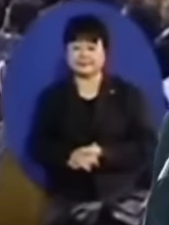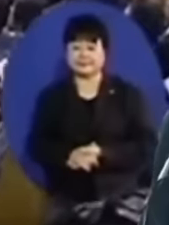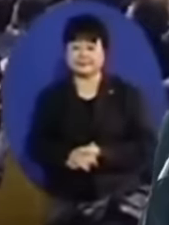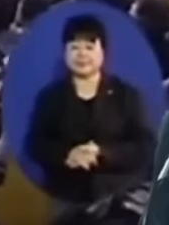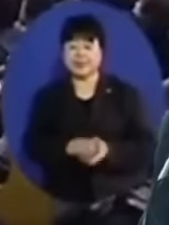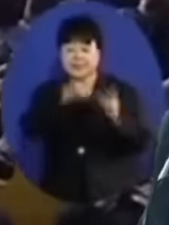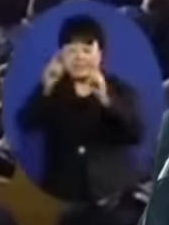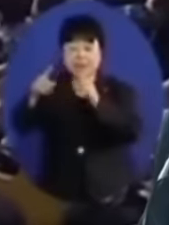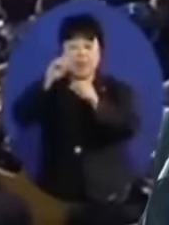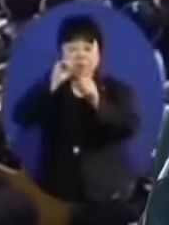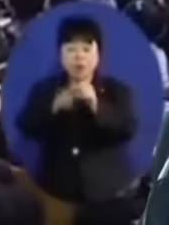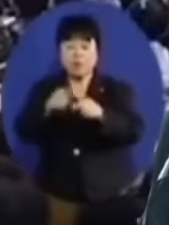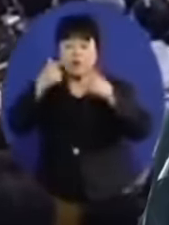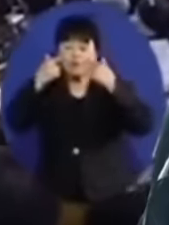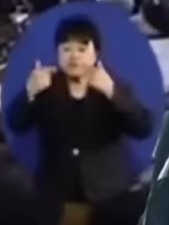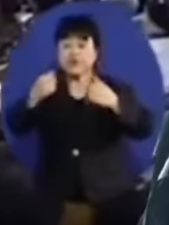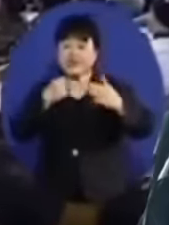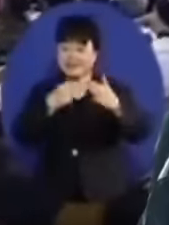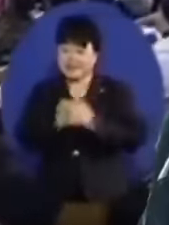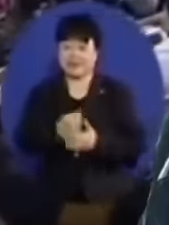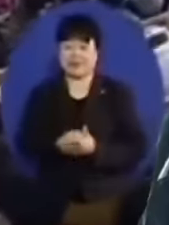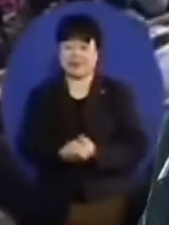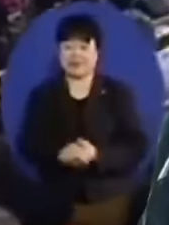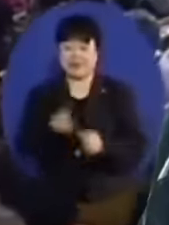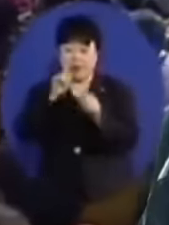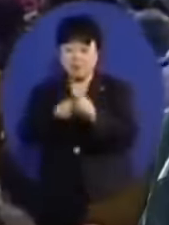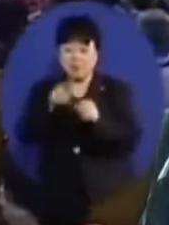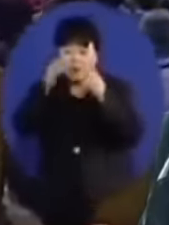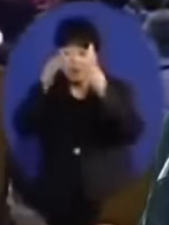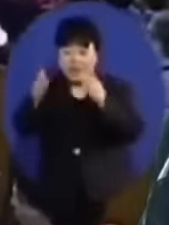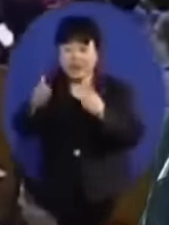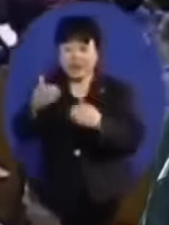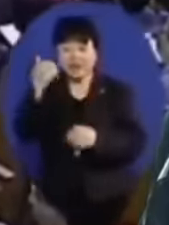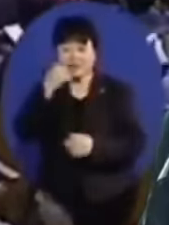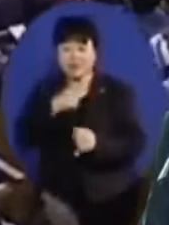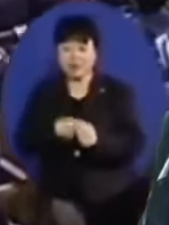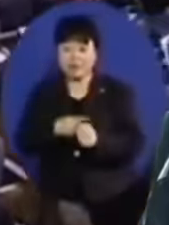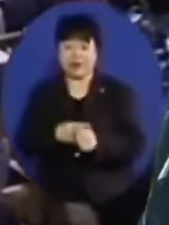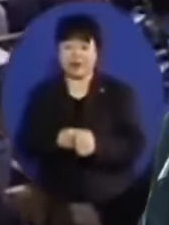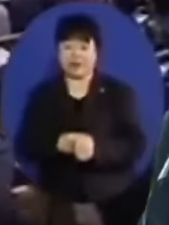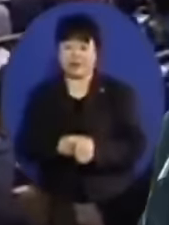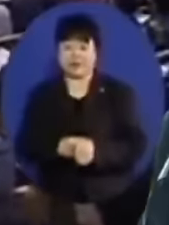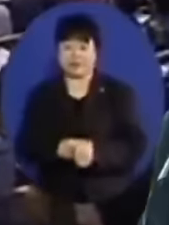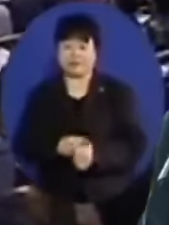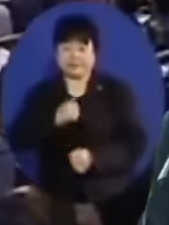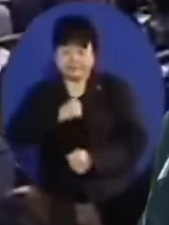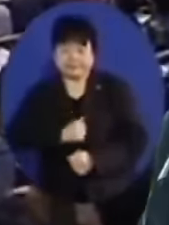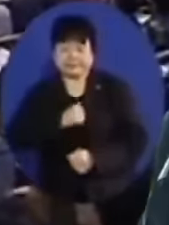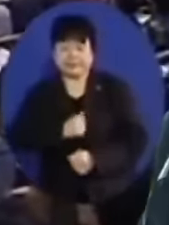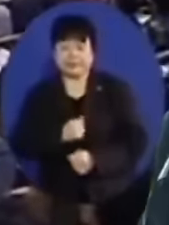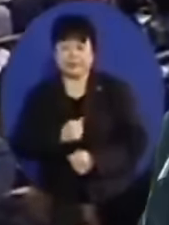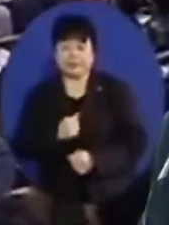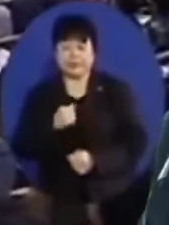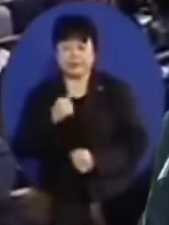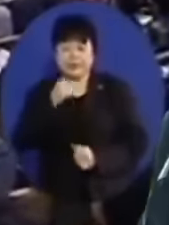삶의 목표가 분명하니까 그 목표를 향해서 누가 뭐라고 말해도 꾸준히 뛰어가는